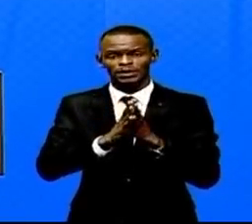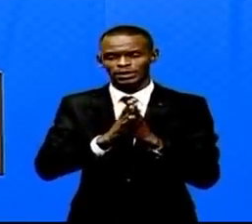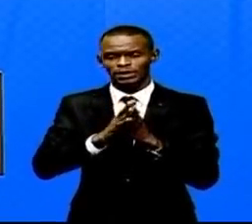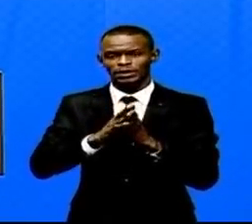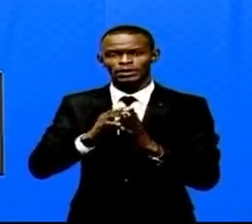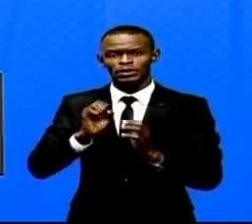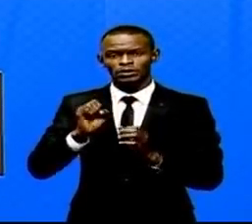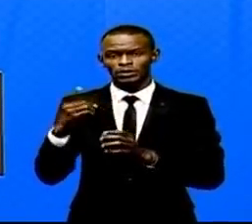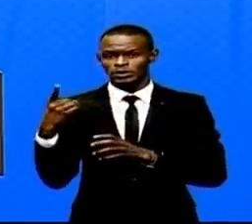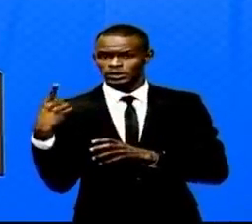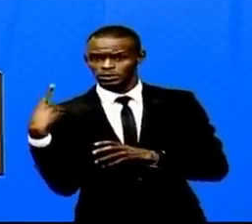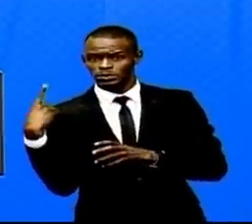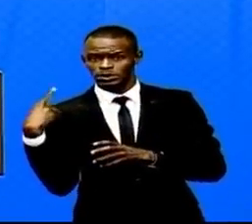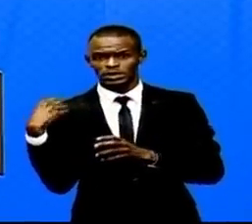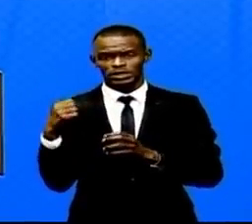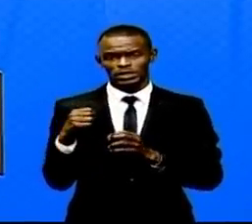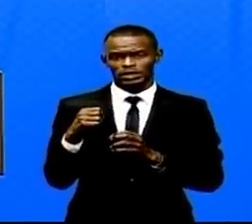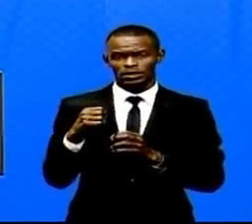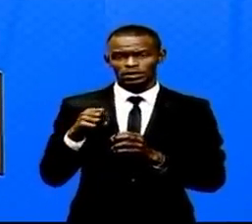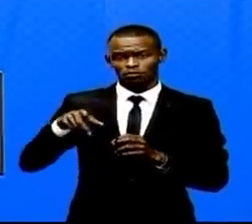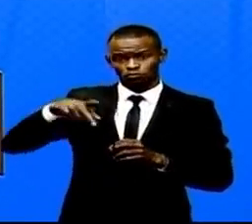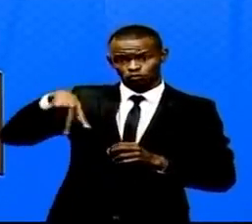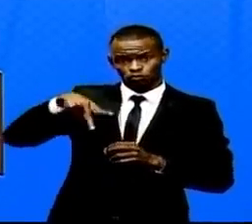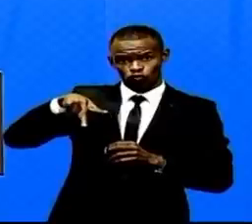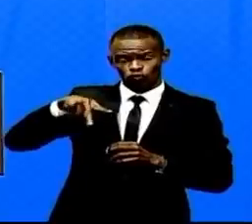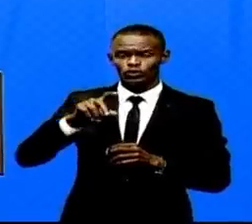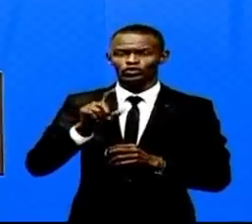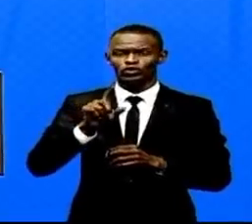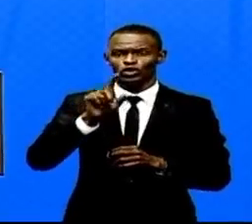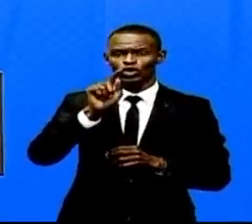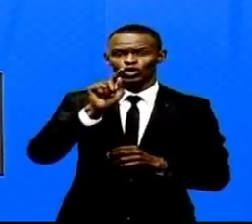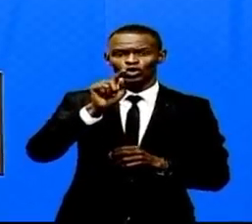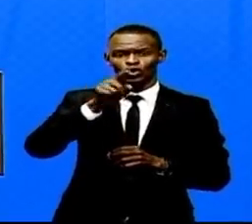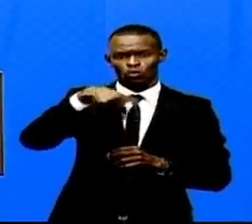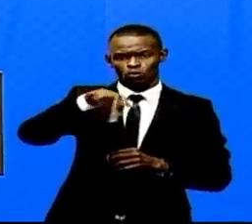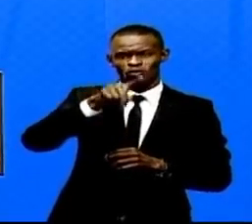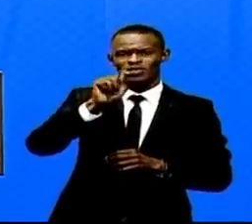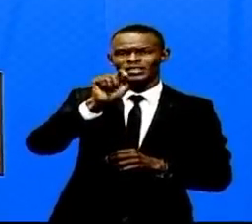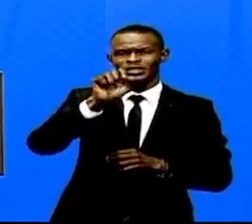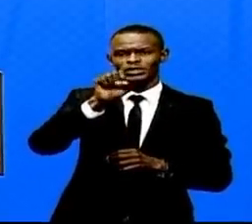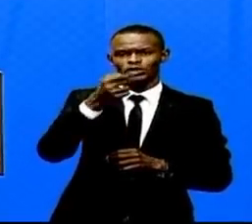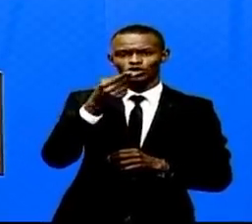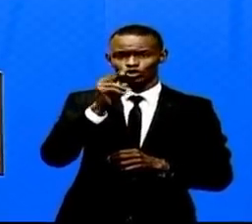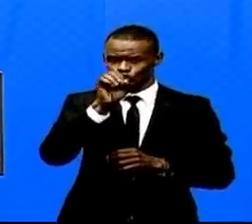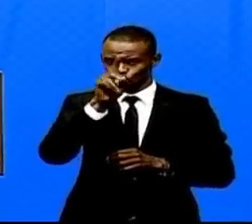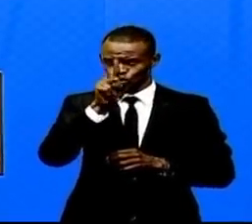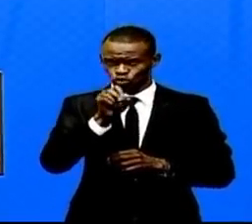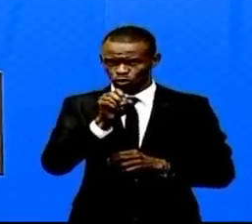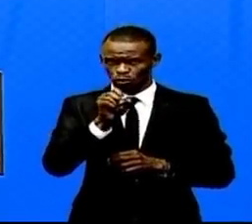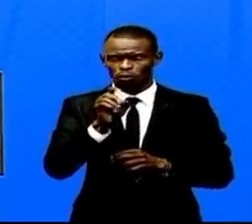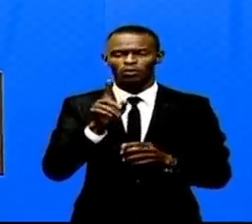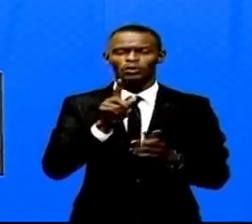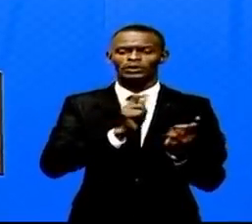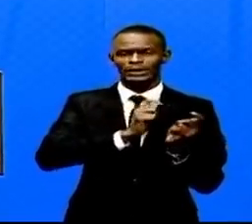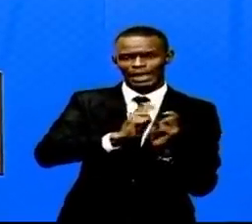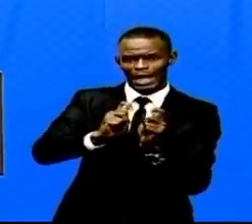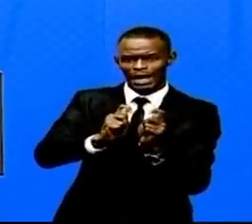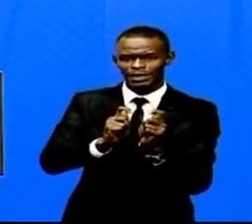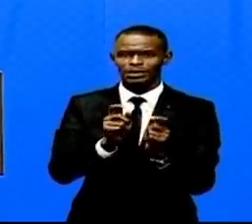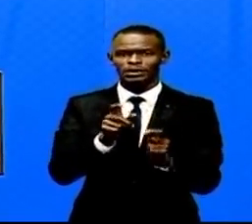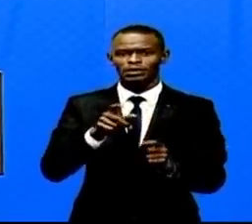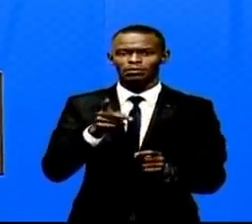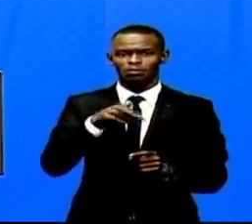Tchopo, Bazuele, Tanganyika, où la situation avait tendance à la dégradation de nature à